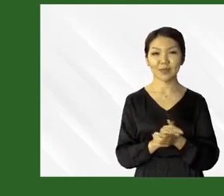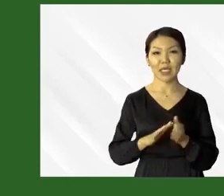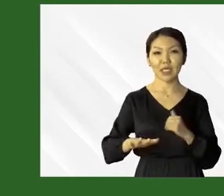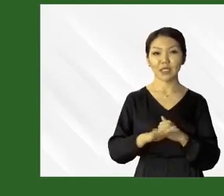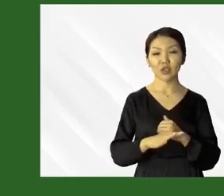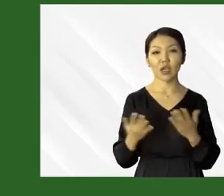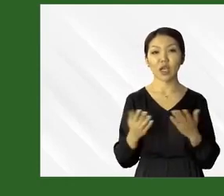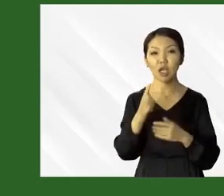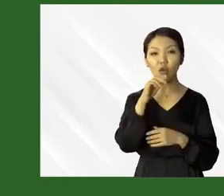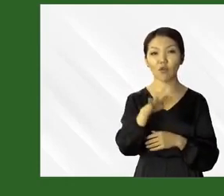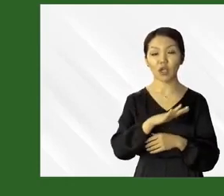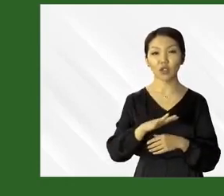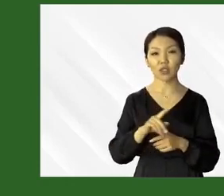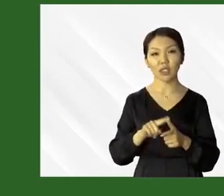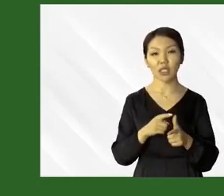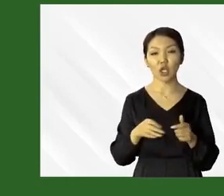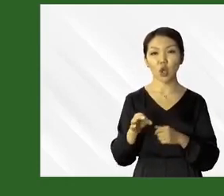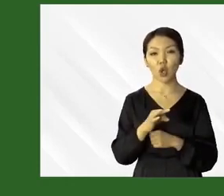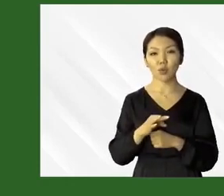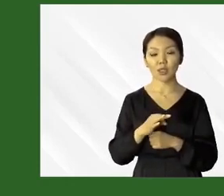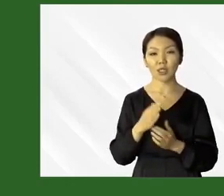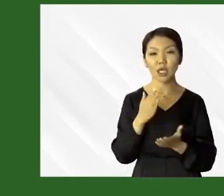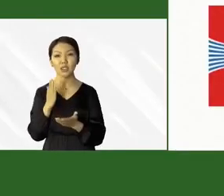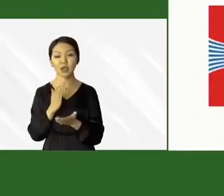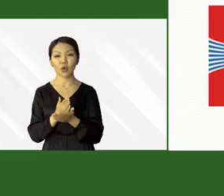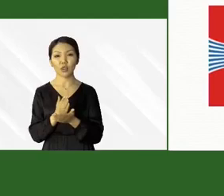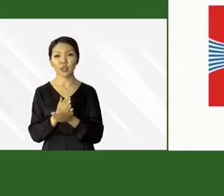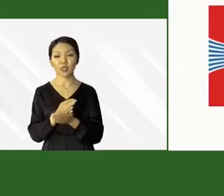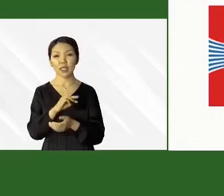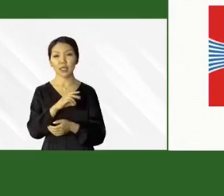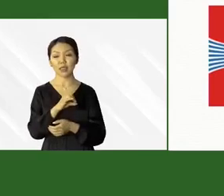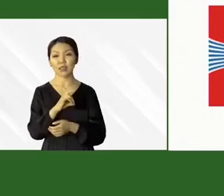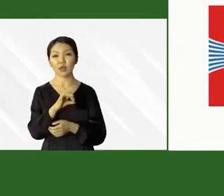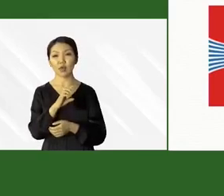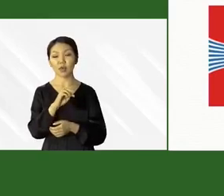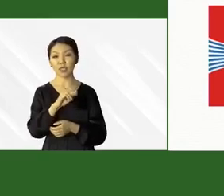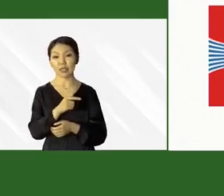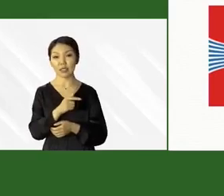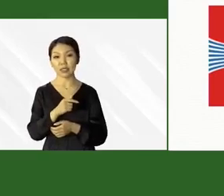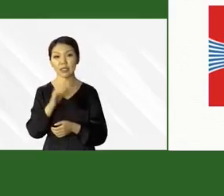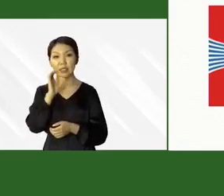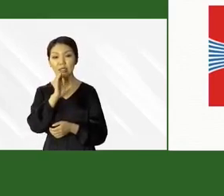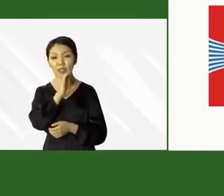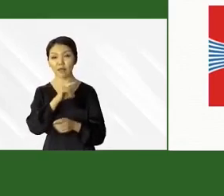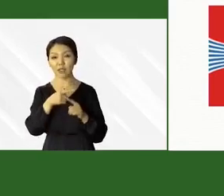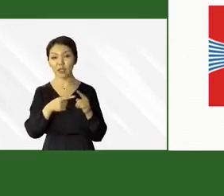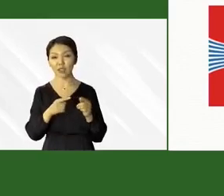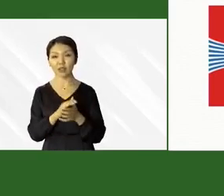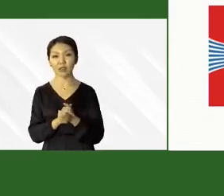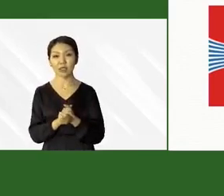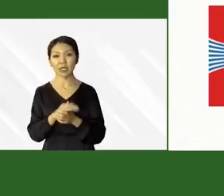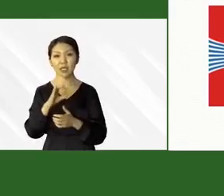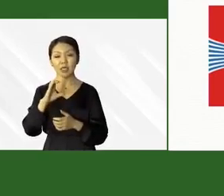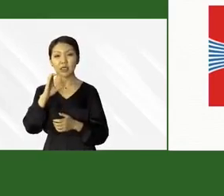Территория какого государства или области находится от Талаской области с севера и